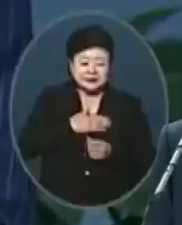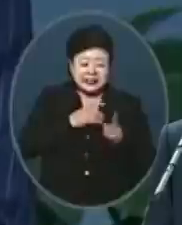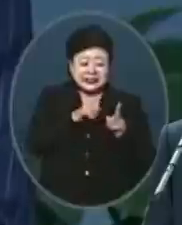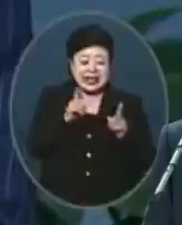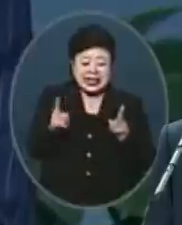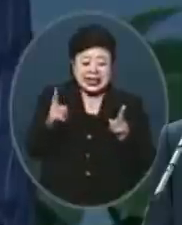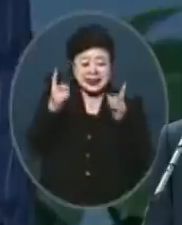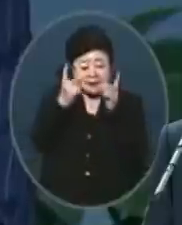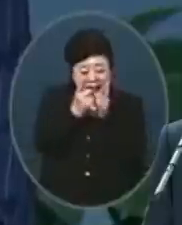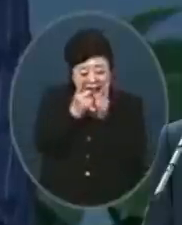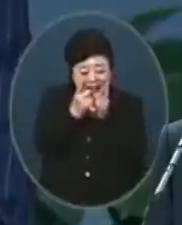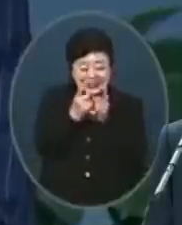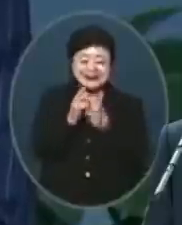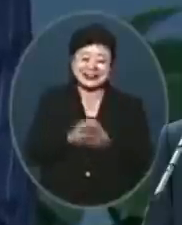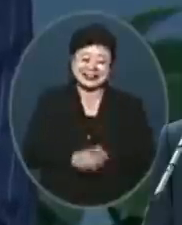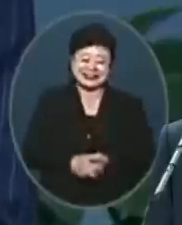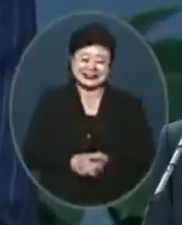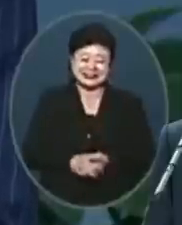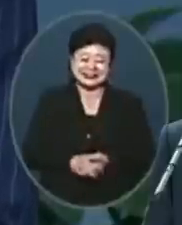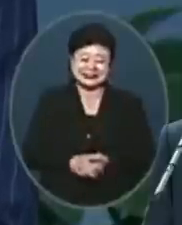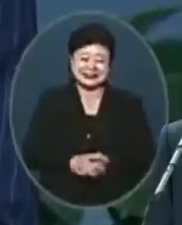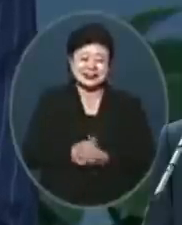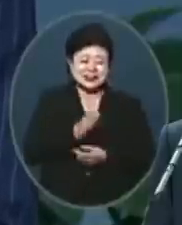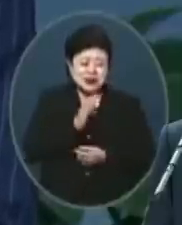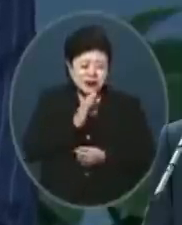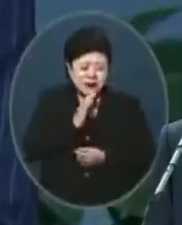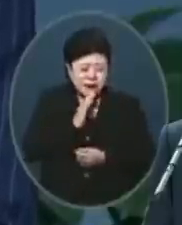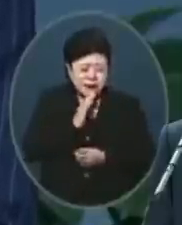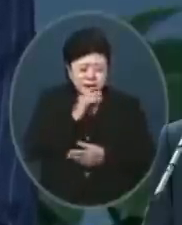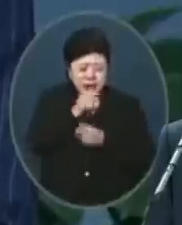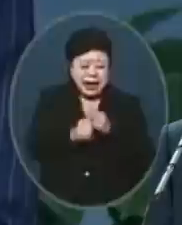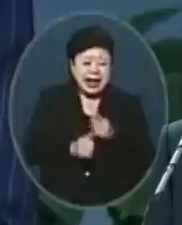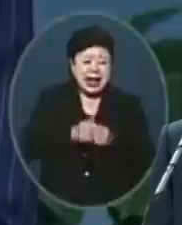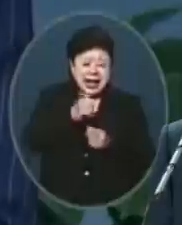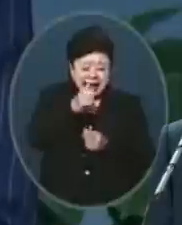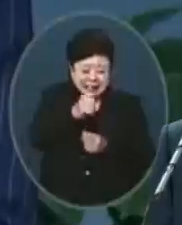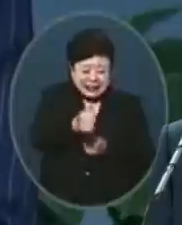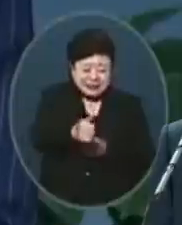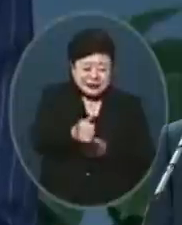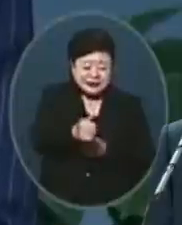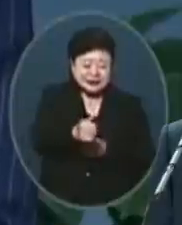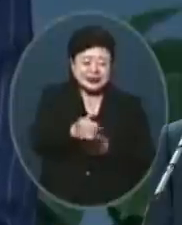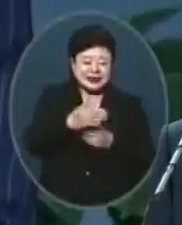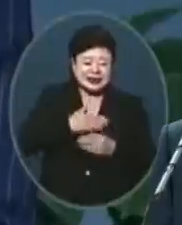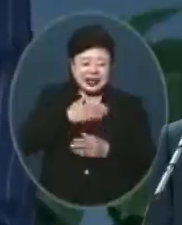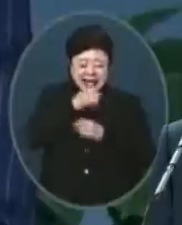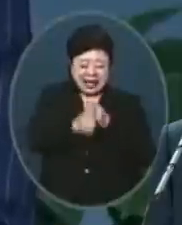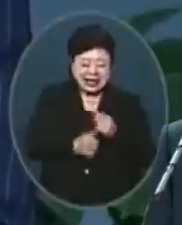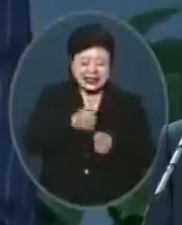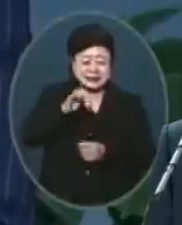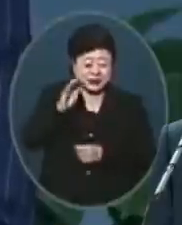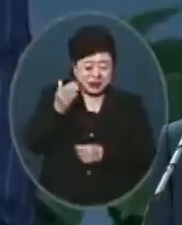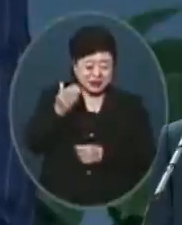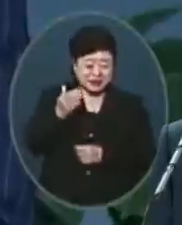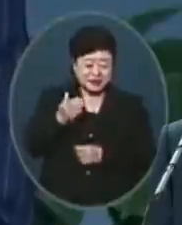1대1로 만나봐서 정말 하나님이 나의 하나님이시구나 하는